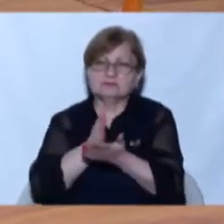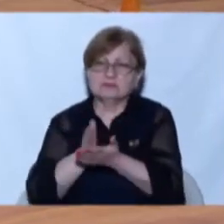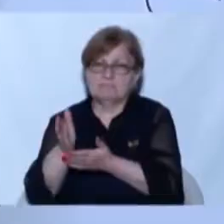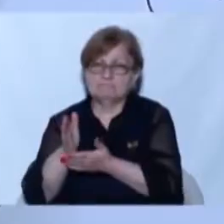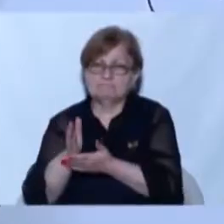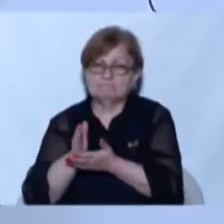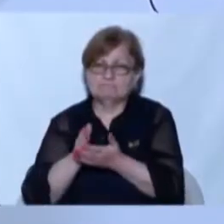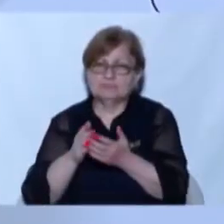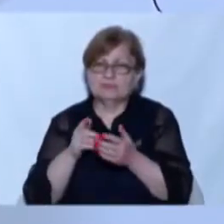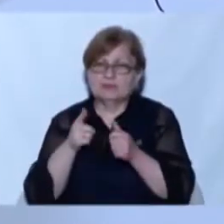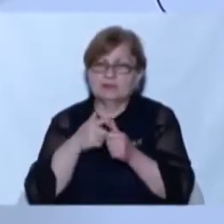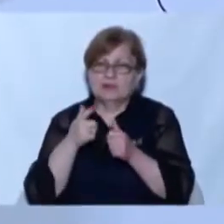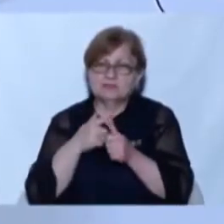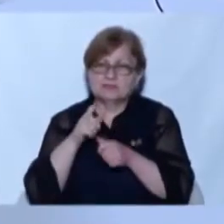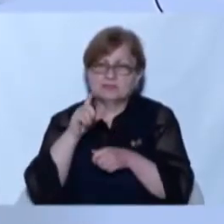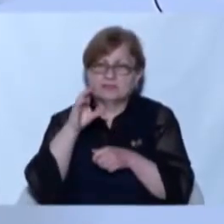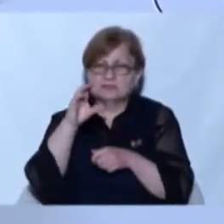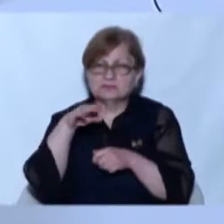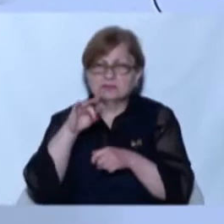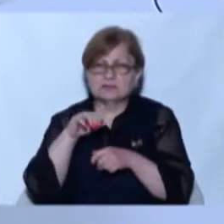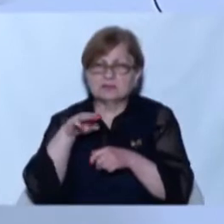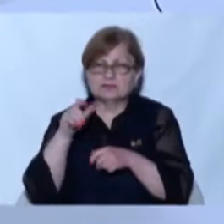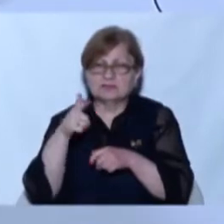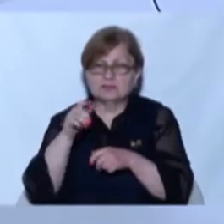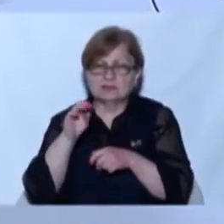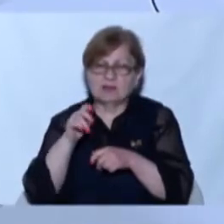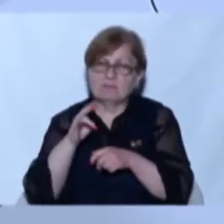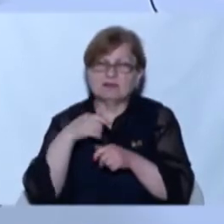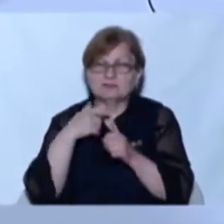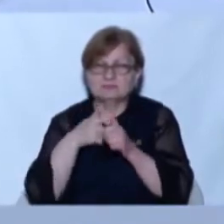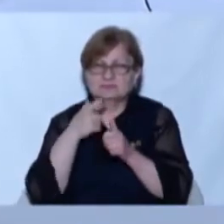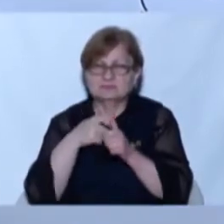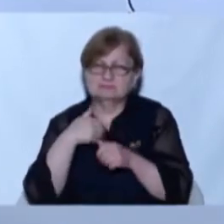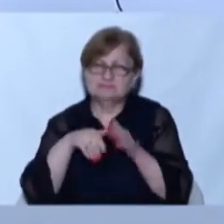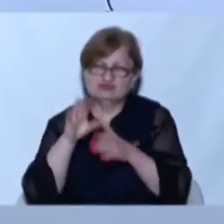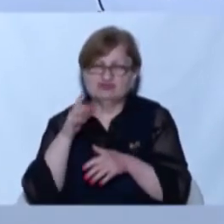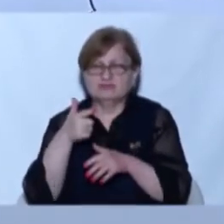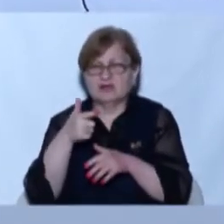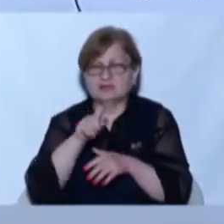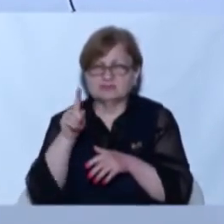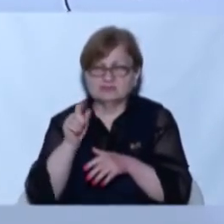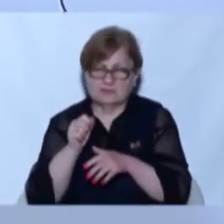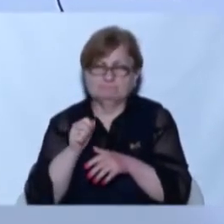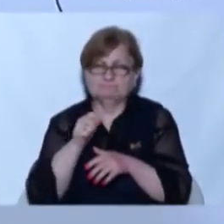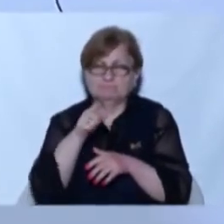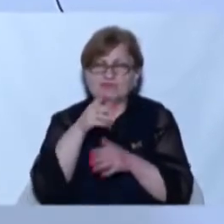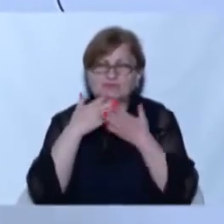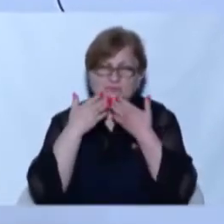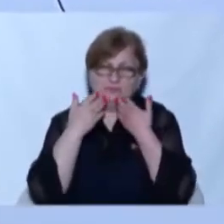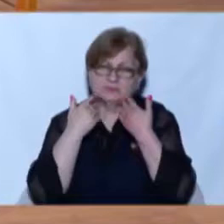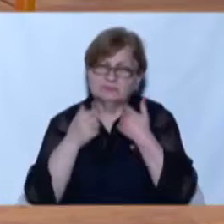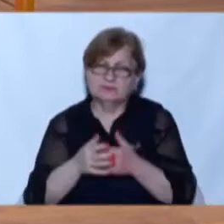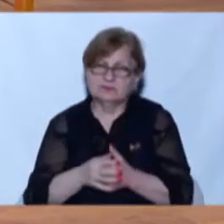Ამას სტრატეგიას ეძახიან, მაგრამ მე მაინც გზა მირჩევნია. Და მე მგონი თქვენც უკეთ გესმით, ხო?